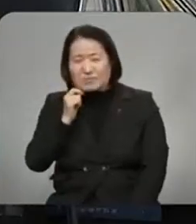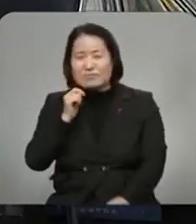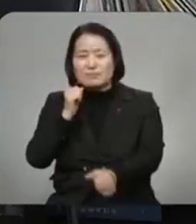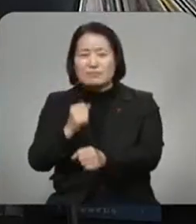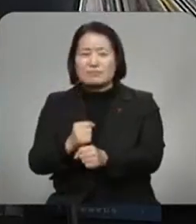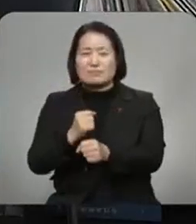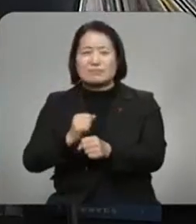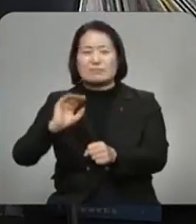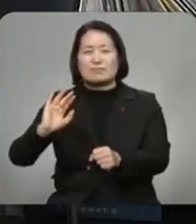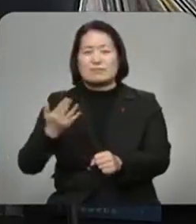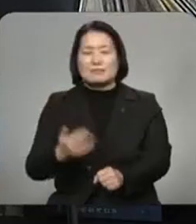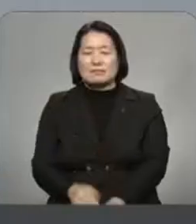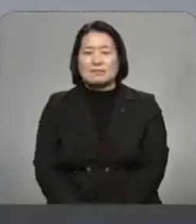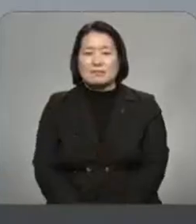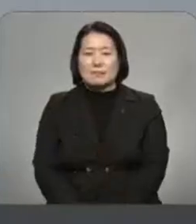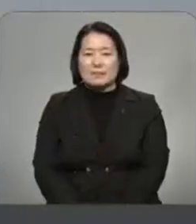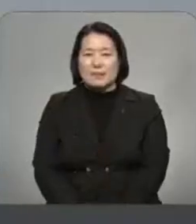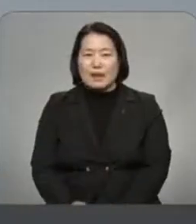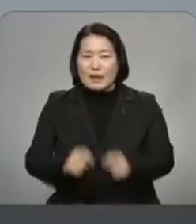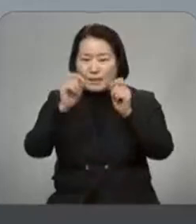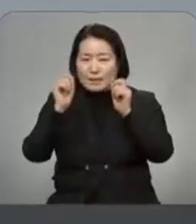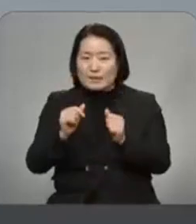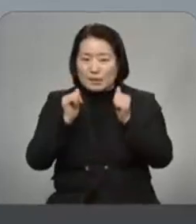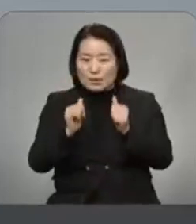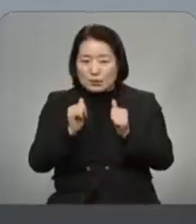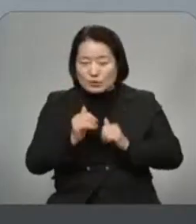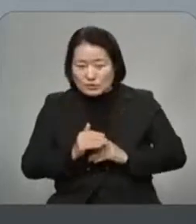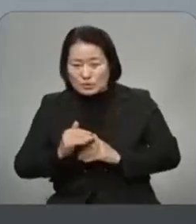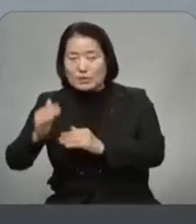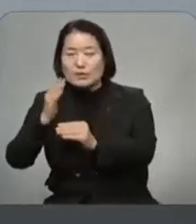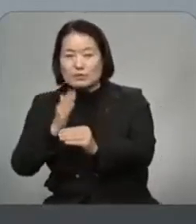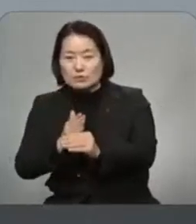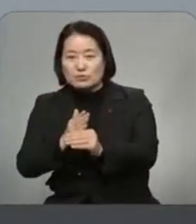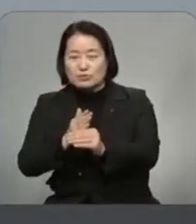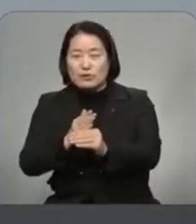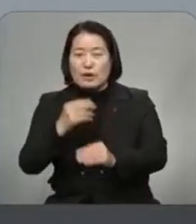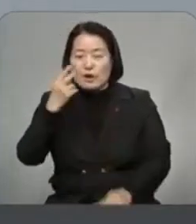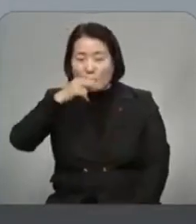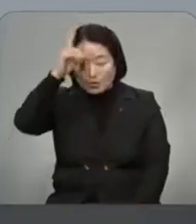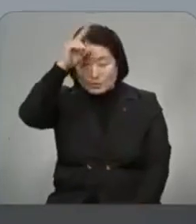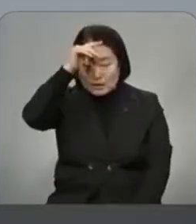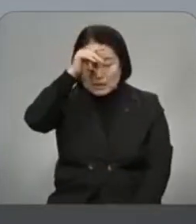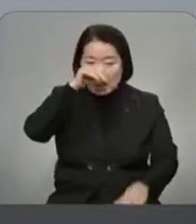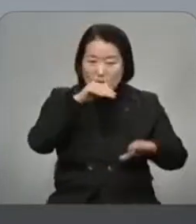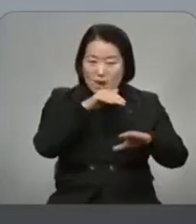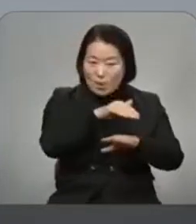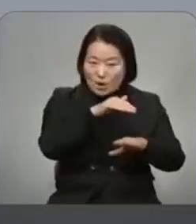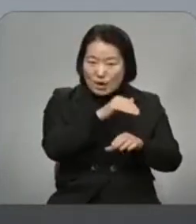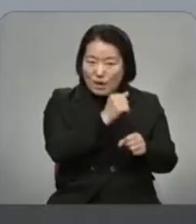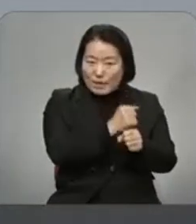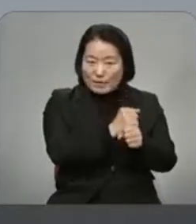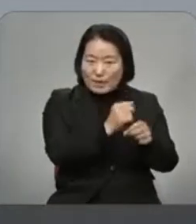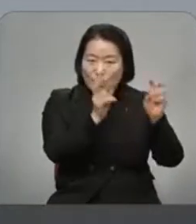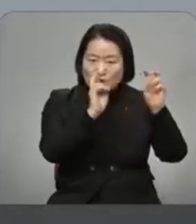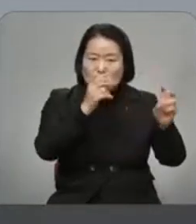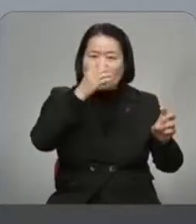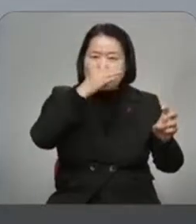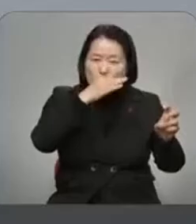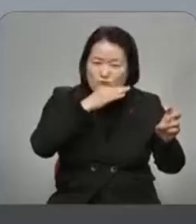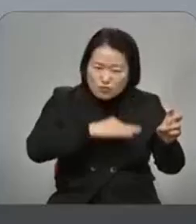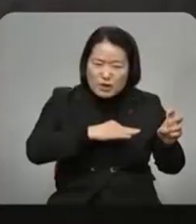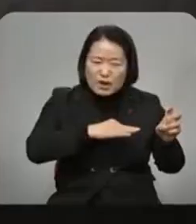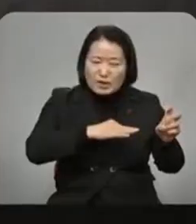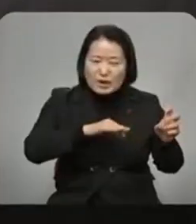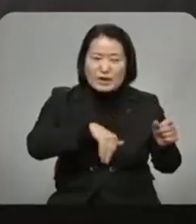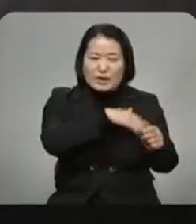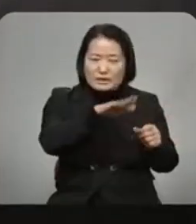비판했습니다 무엇보다 민사소송 진행 중에 검찰이 자동차 제조사의 유리한 방향으로 사건을 몰고